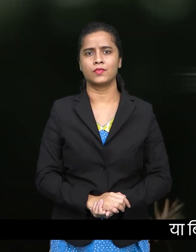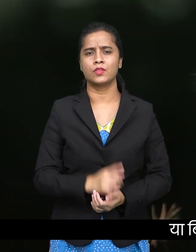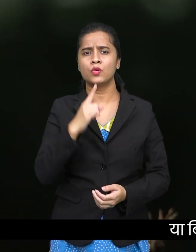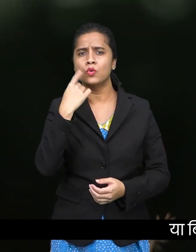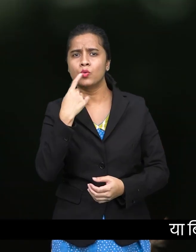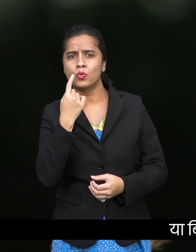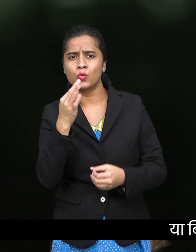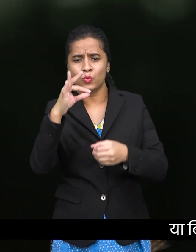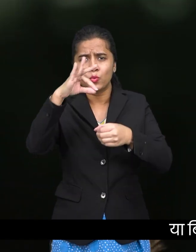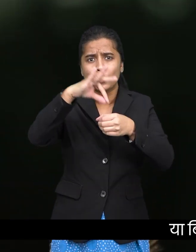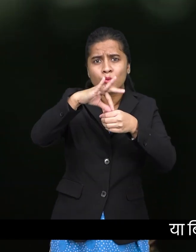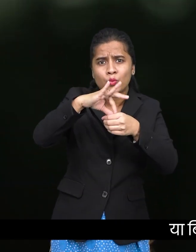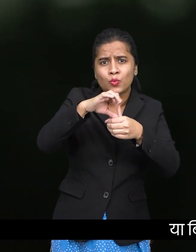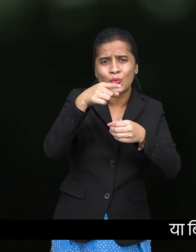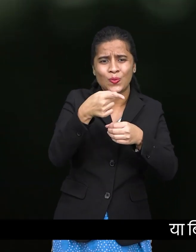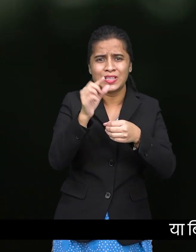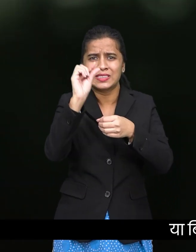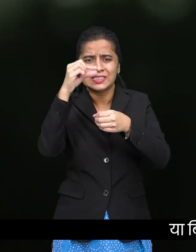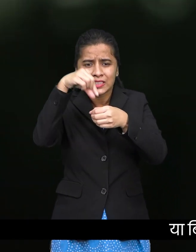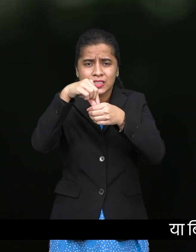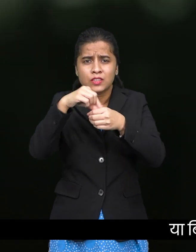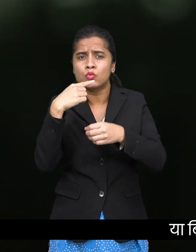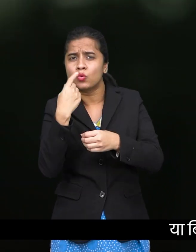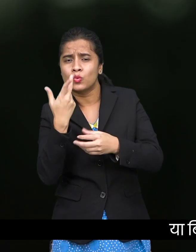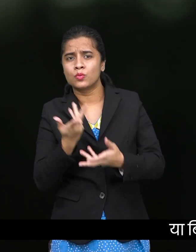या बिया कोणी पेरल्या हे